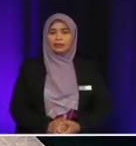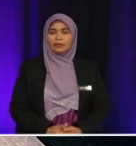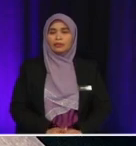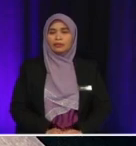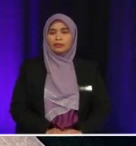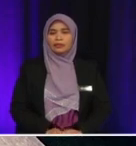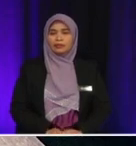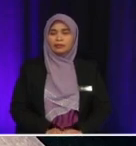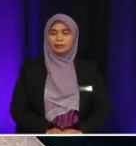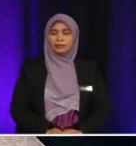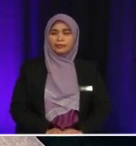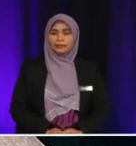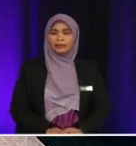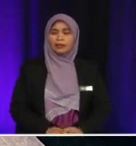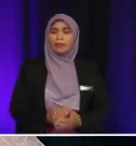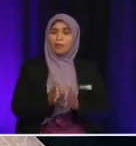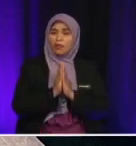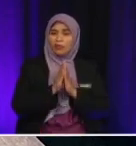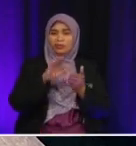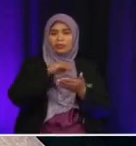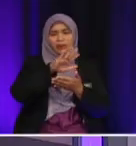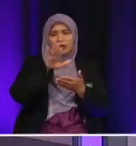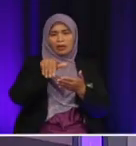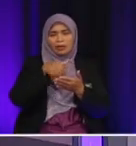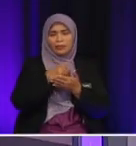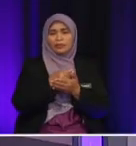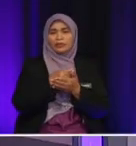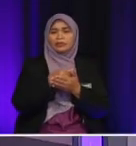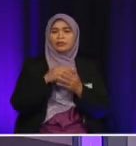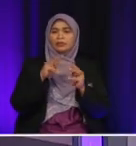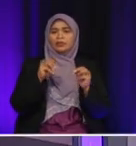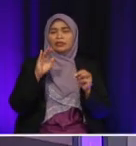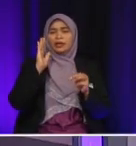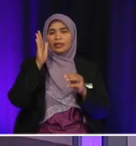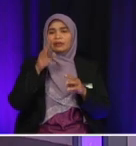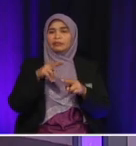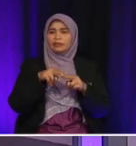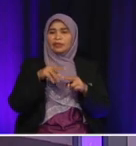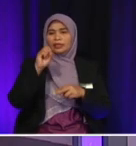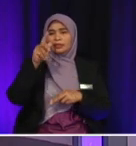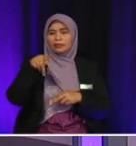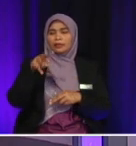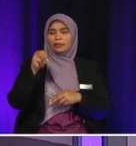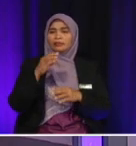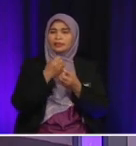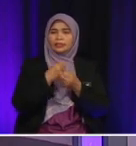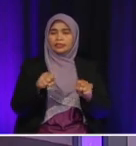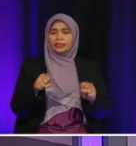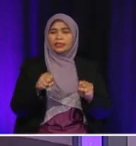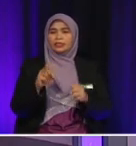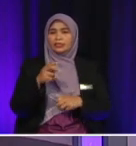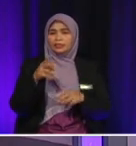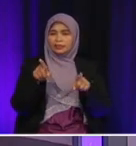alhamdulillahid Muhammad Semua calon-calon yang akan menduduki peperiksaan ini bersedia ya Mari kita